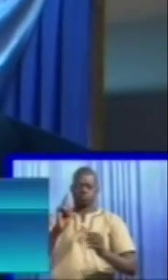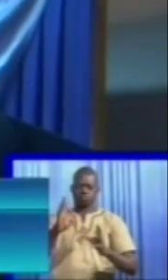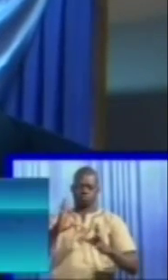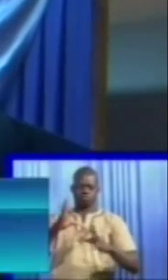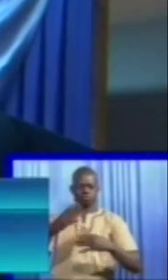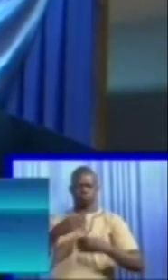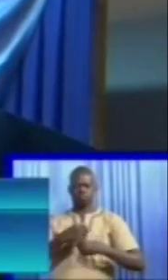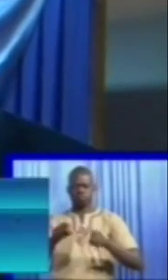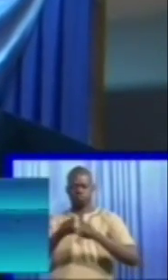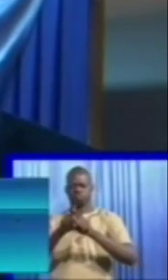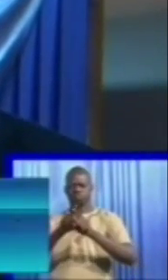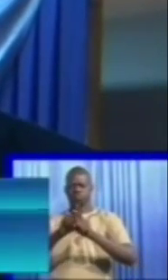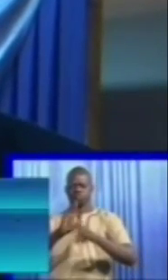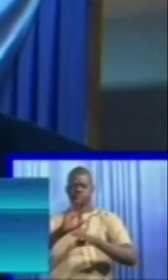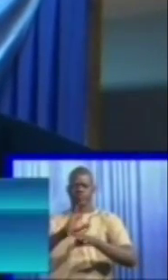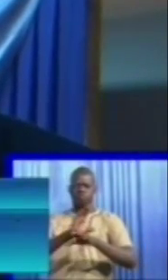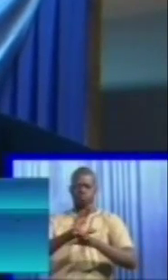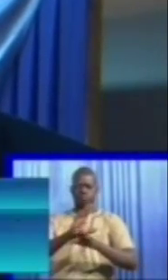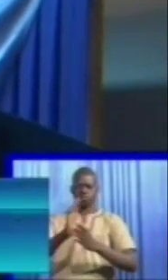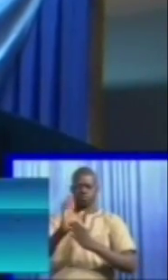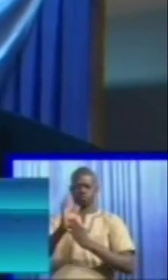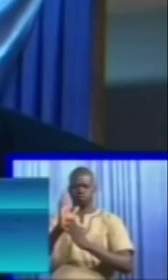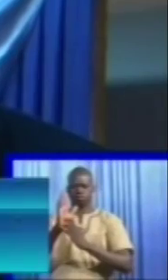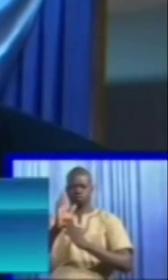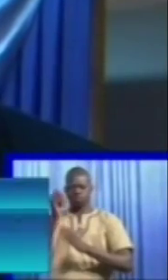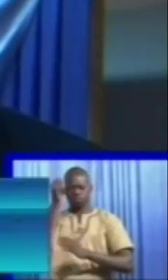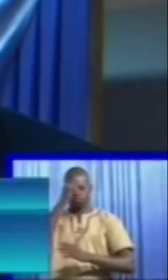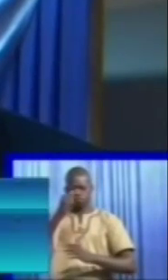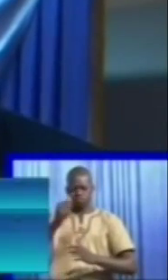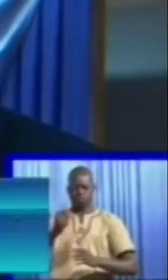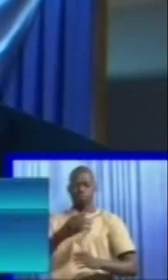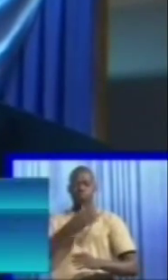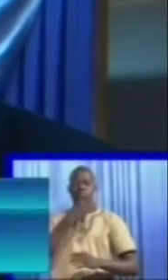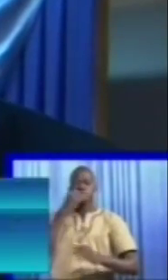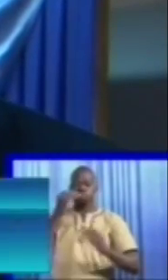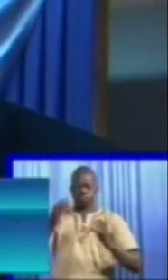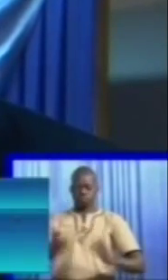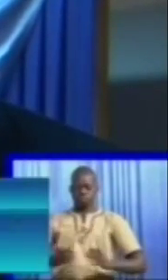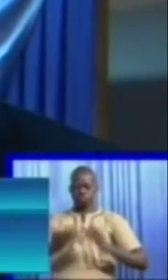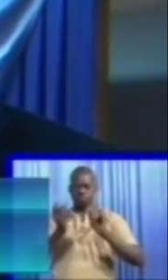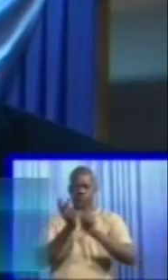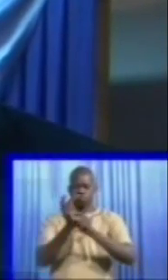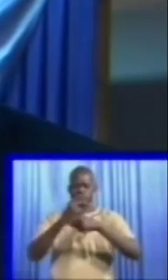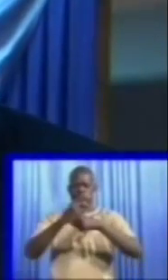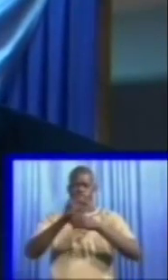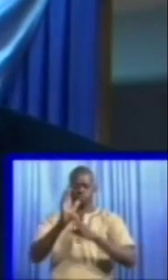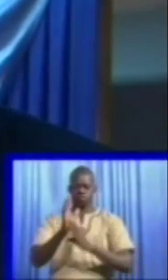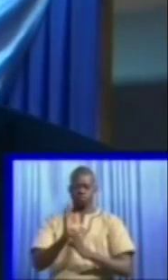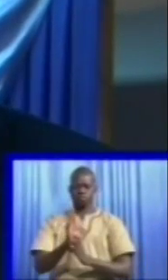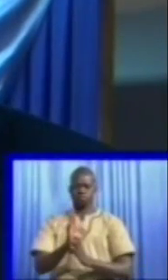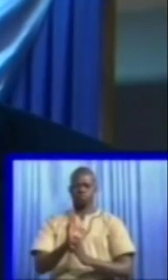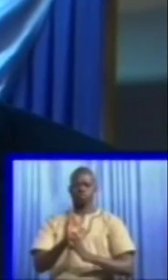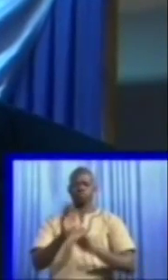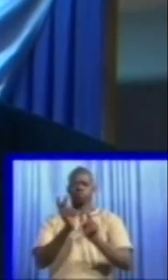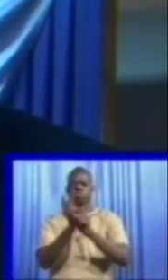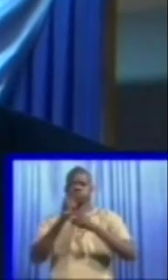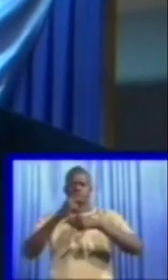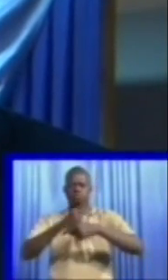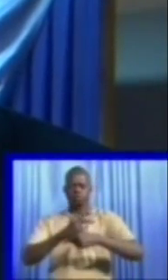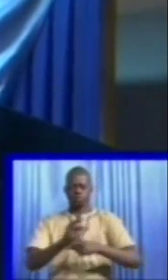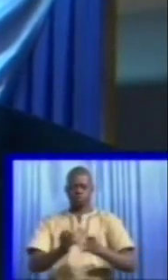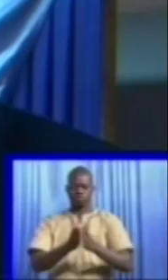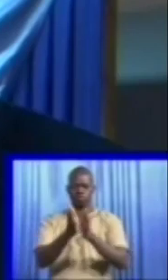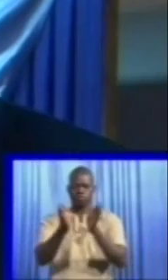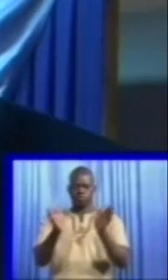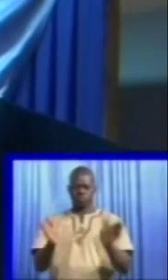capitale du cinéma africain. Nous avons les meilleurs talents en termes de production cinématographique et de production de manière